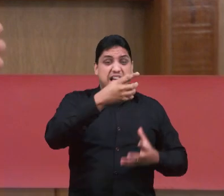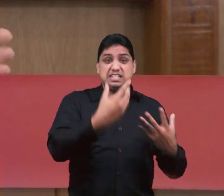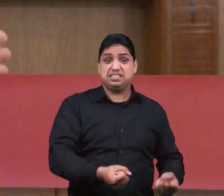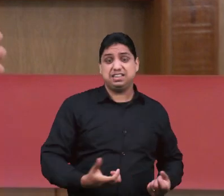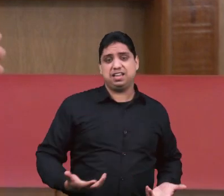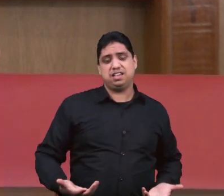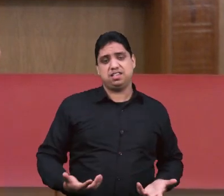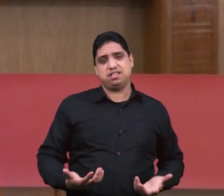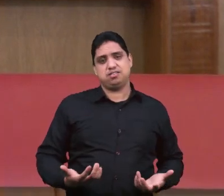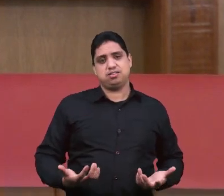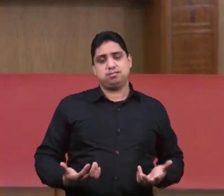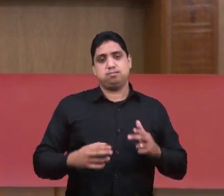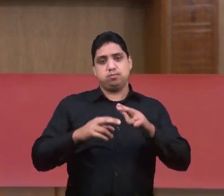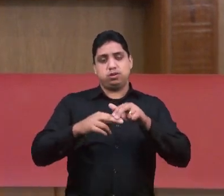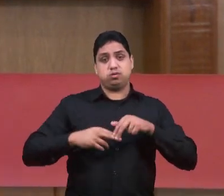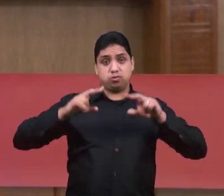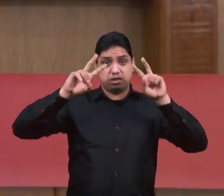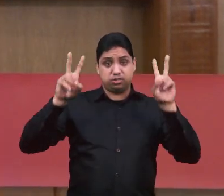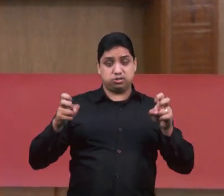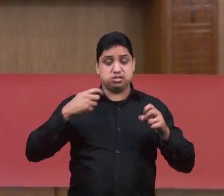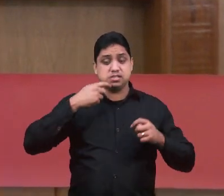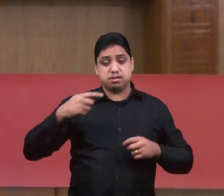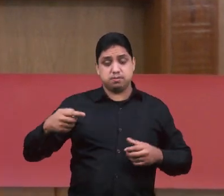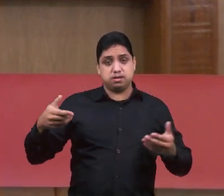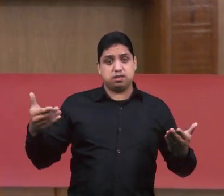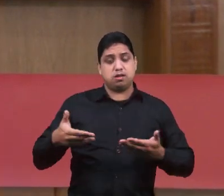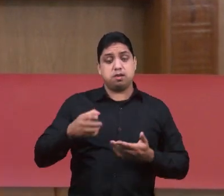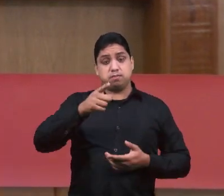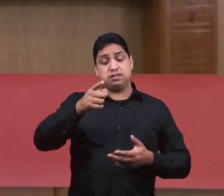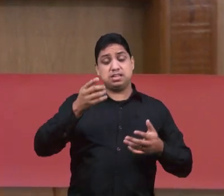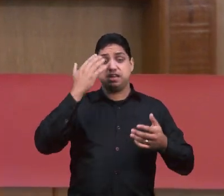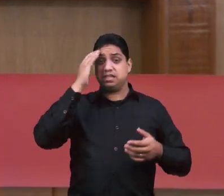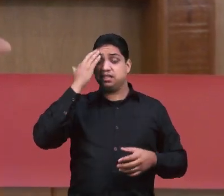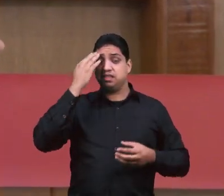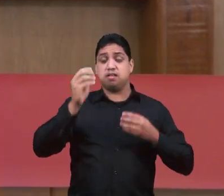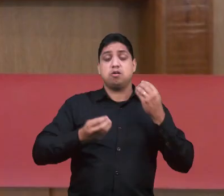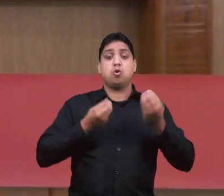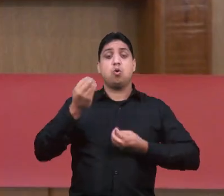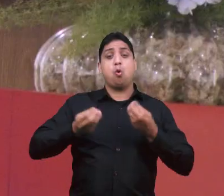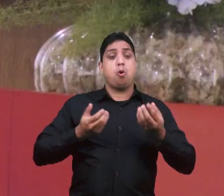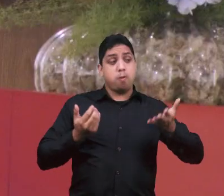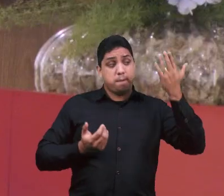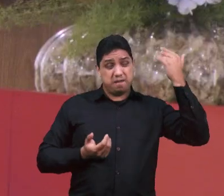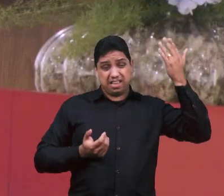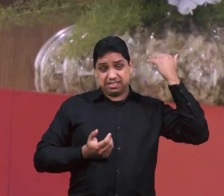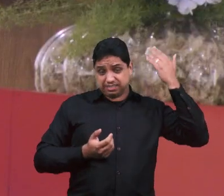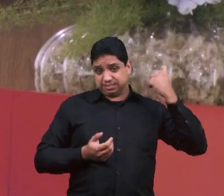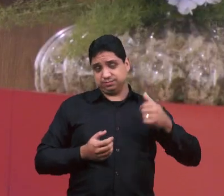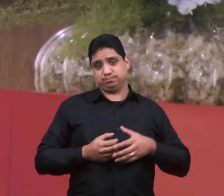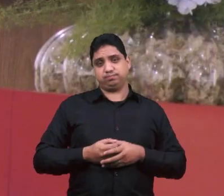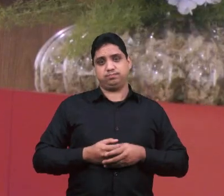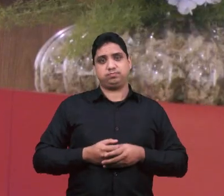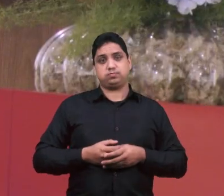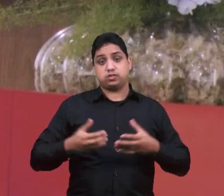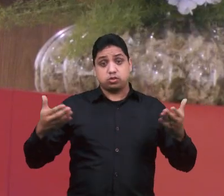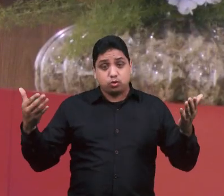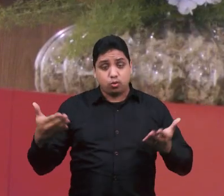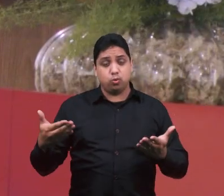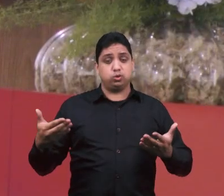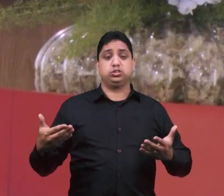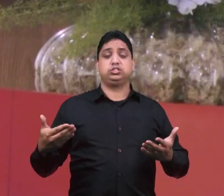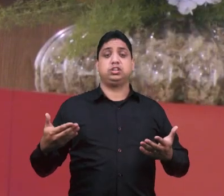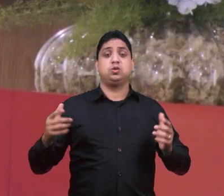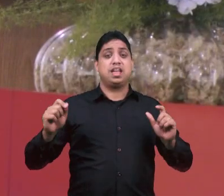cette semaine, c'est afin que les gens puissent voir le passé, comment a été, et voir que